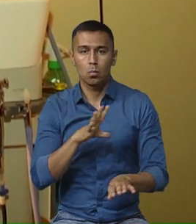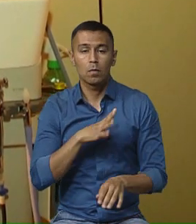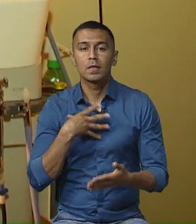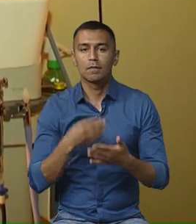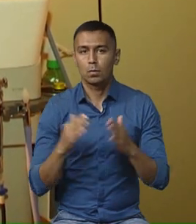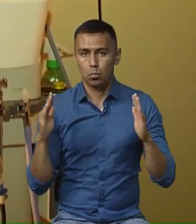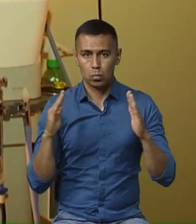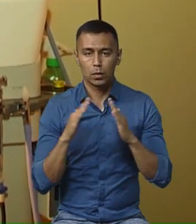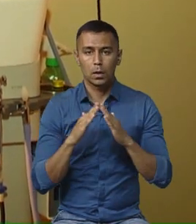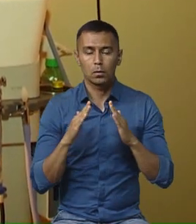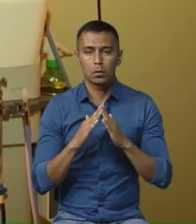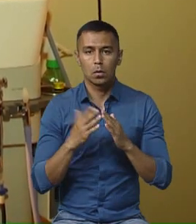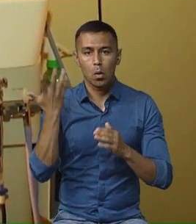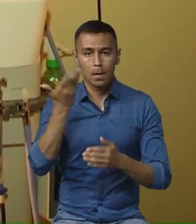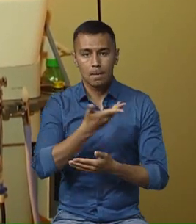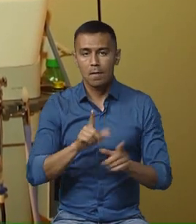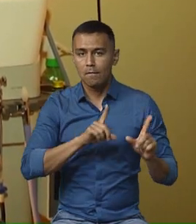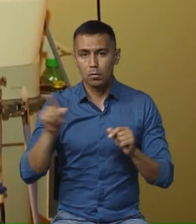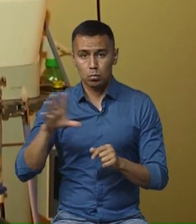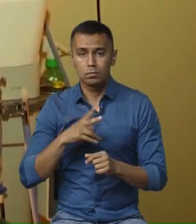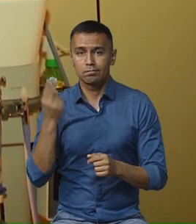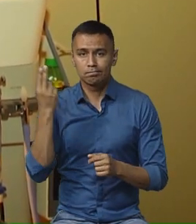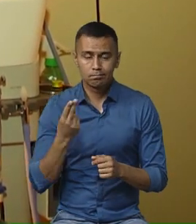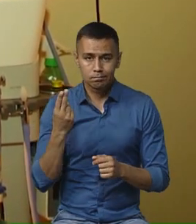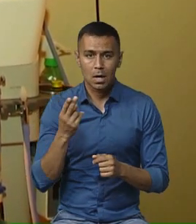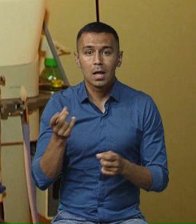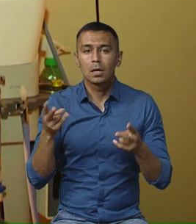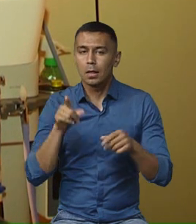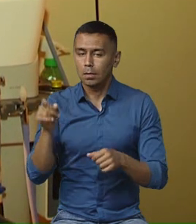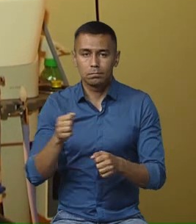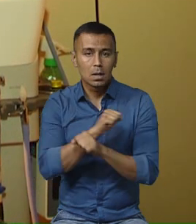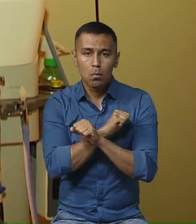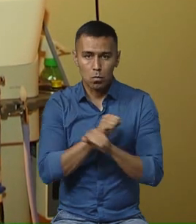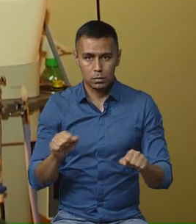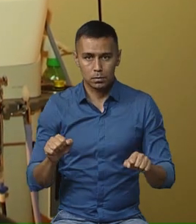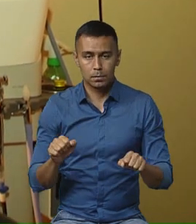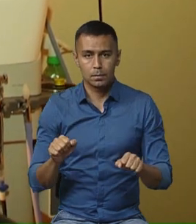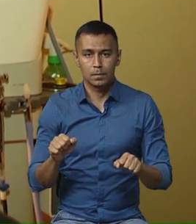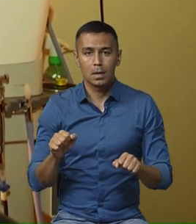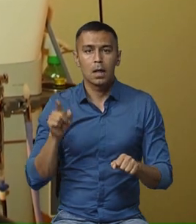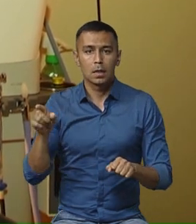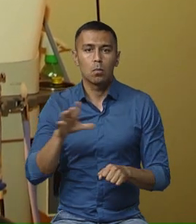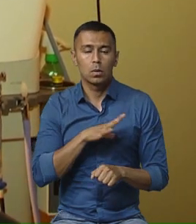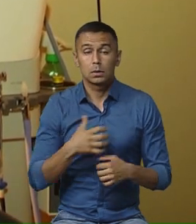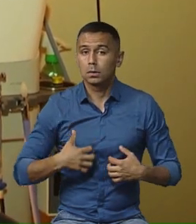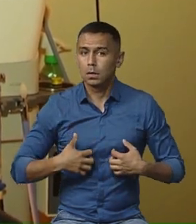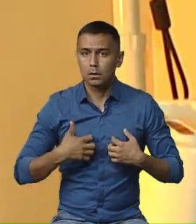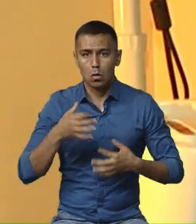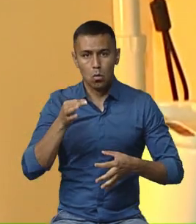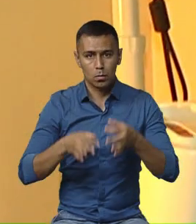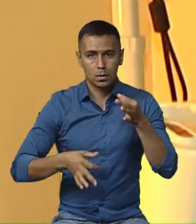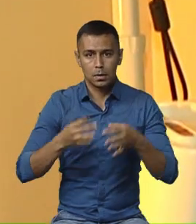будинок, коли ми виїжджали, він був цілий, але залишатися там не можна було, тому що були страшні